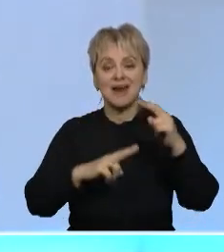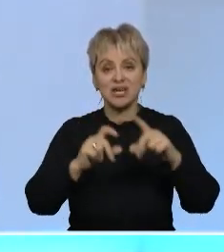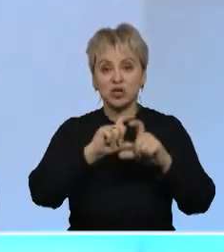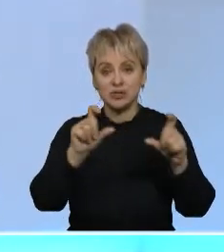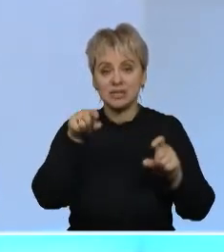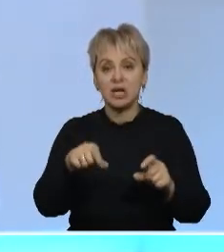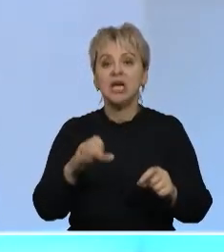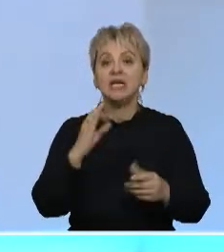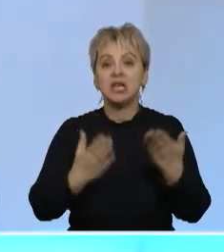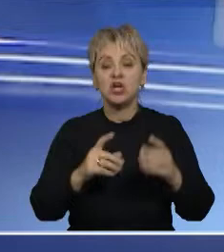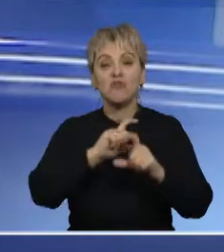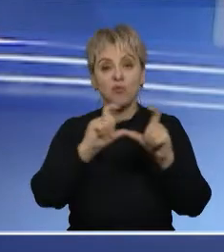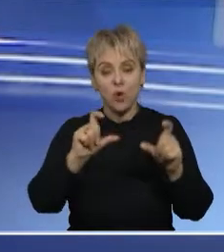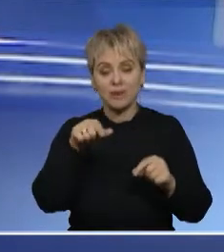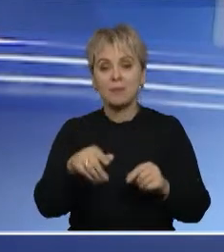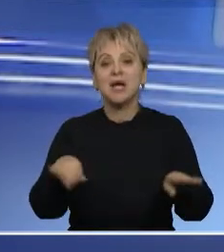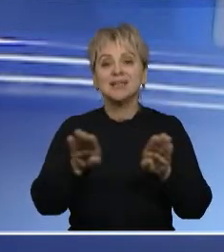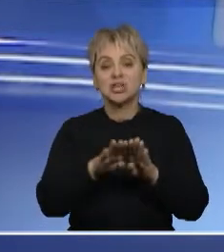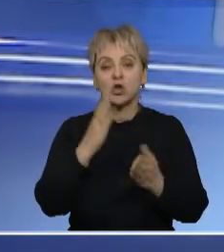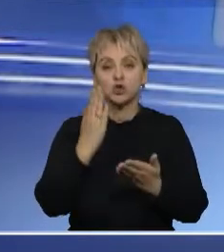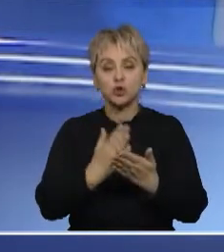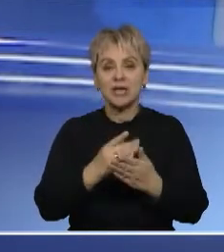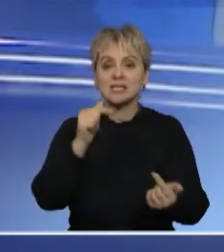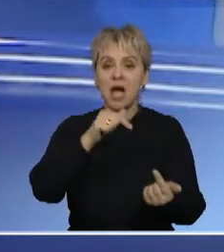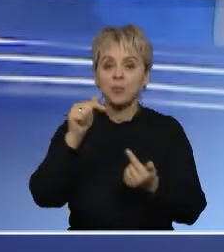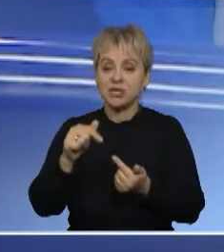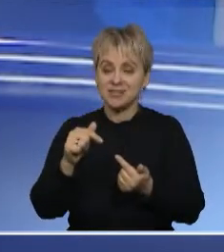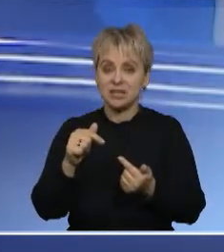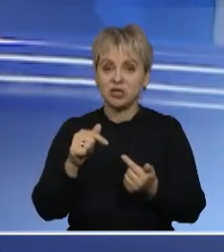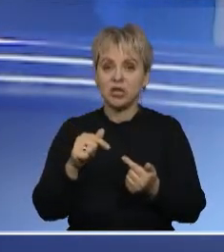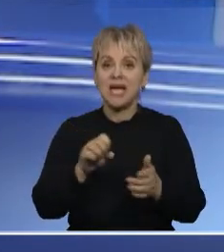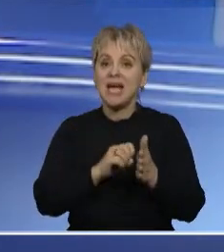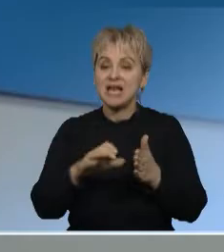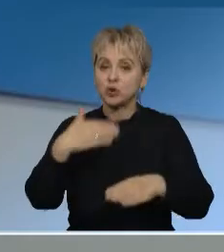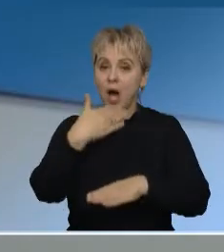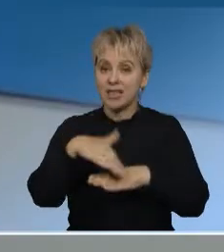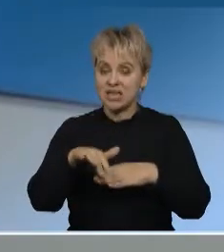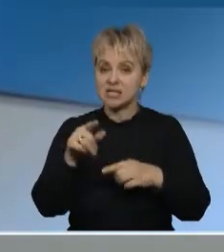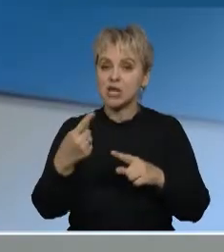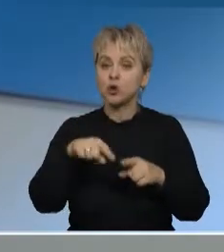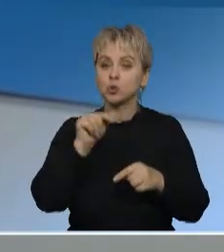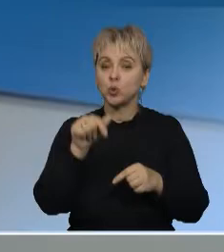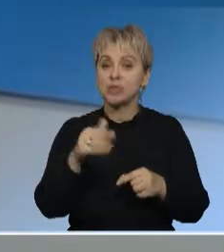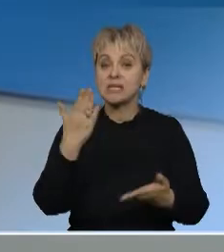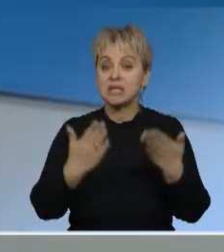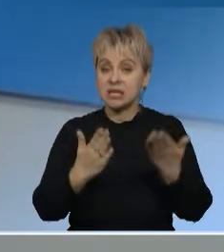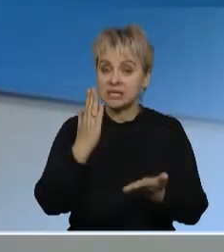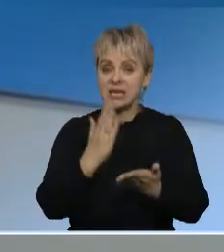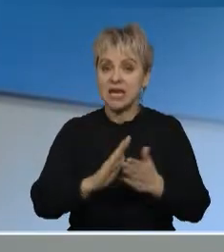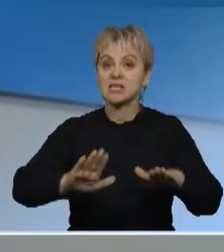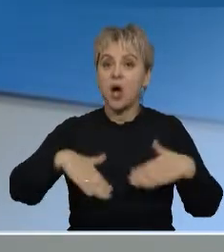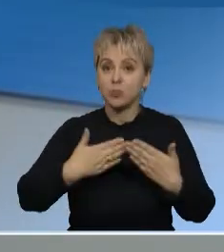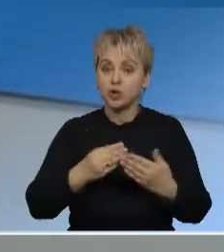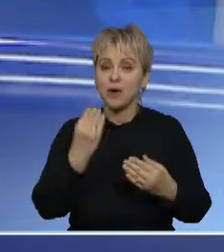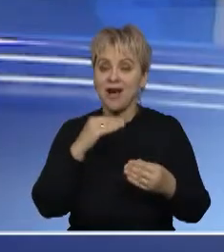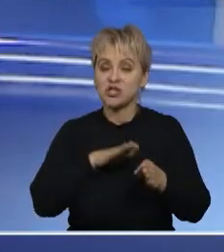либо с фондом. Также есть там определены электронные адреса, то есть если есть обращение на